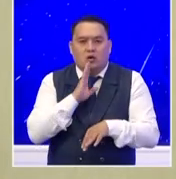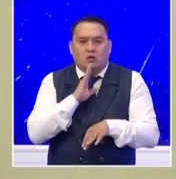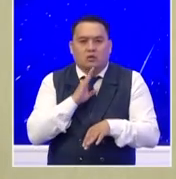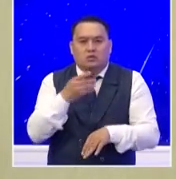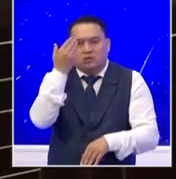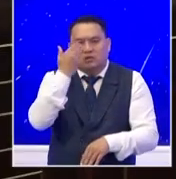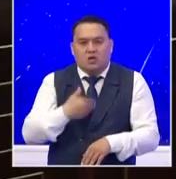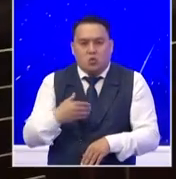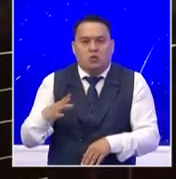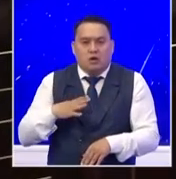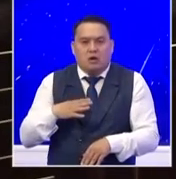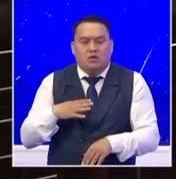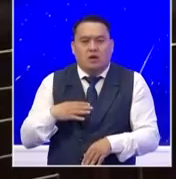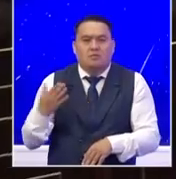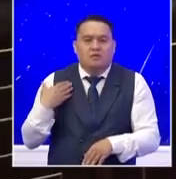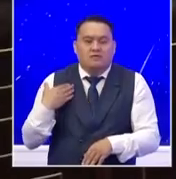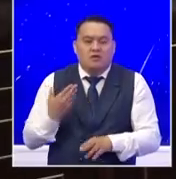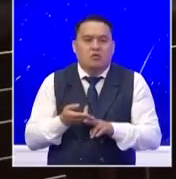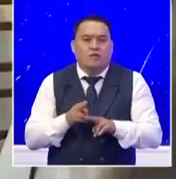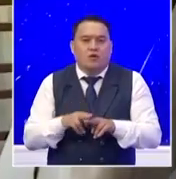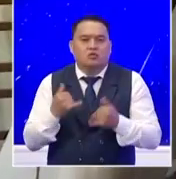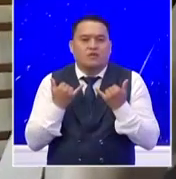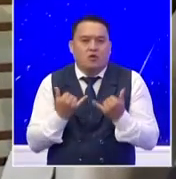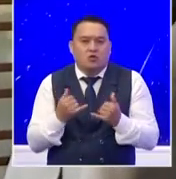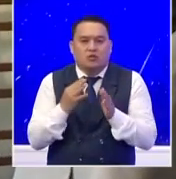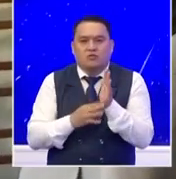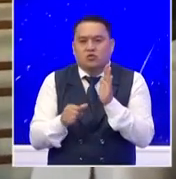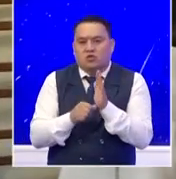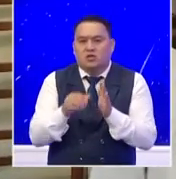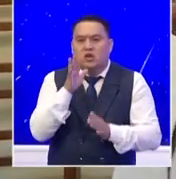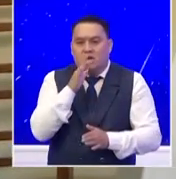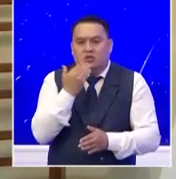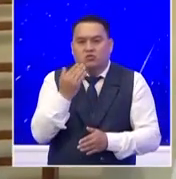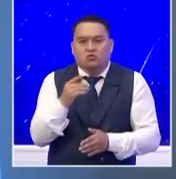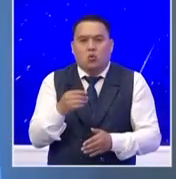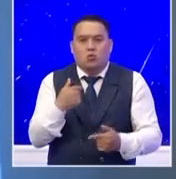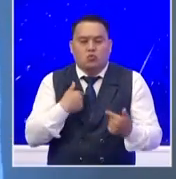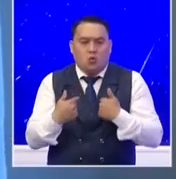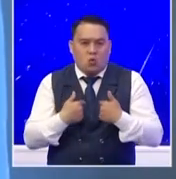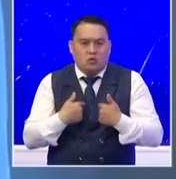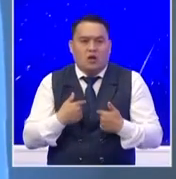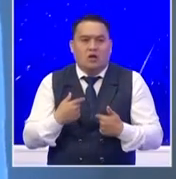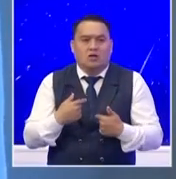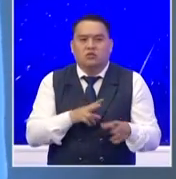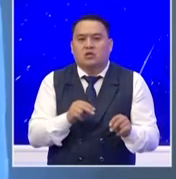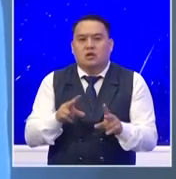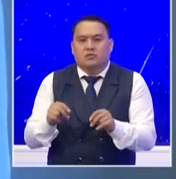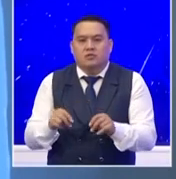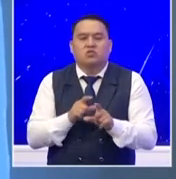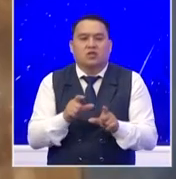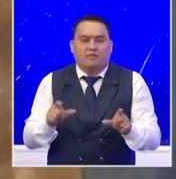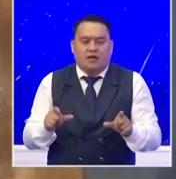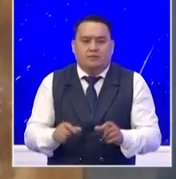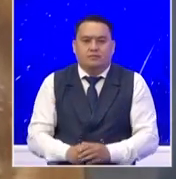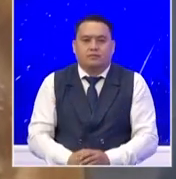инсульт, вследствие чего отказала правая рука. Сейчас Гаис Ата 96 лет. Несмотря на все испытания жизни, я считаю себя счастливым человеком,